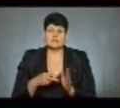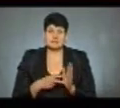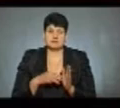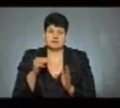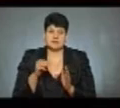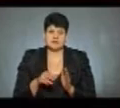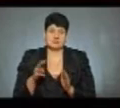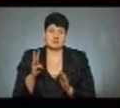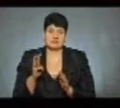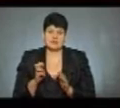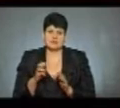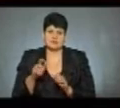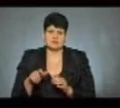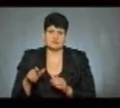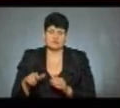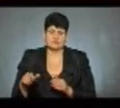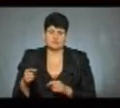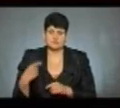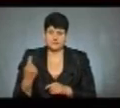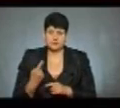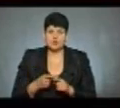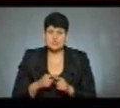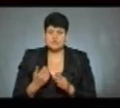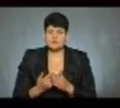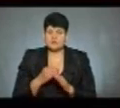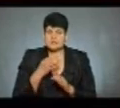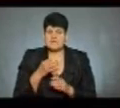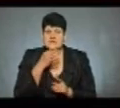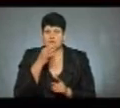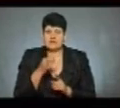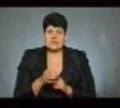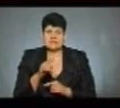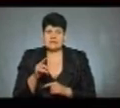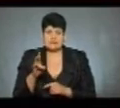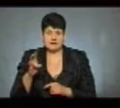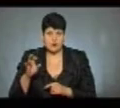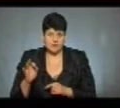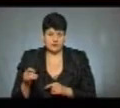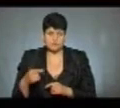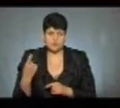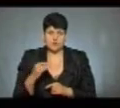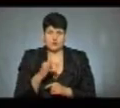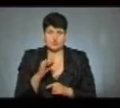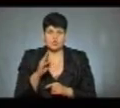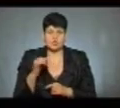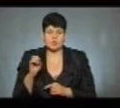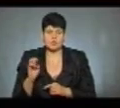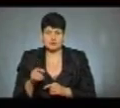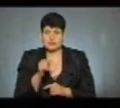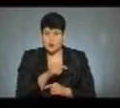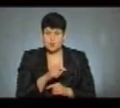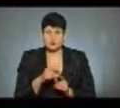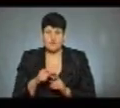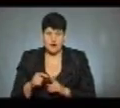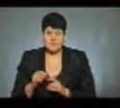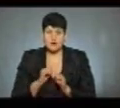7330 абітурієнтів з Тернопільщини. Про це новинам розповів відповідальний за ЗНО на Тернопільщині Юрій Шайнюк. За його словами,